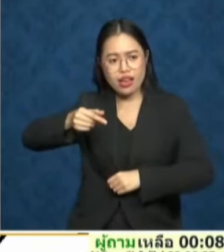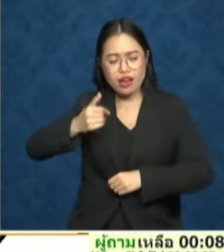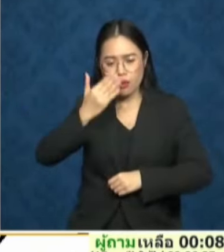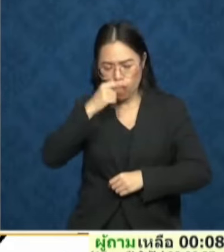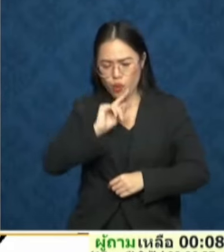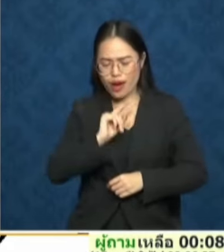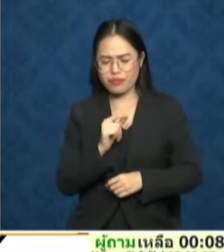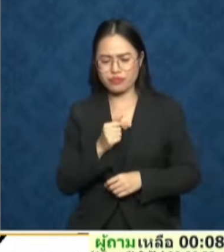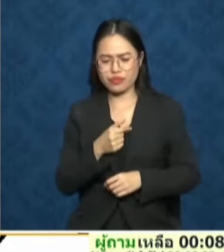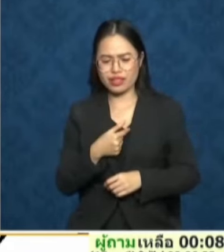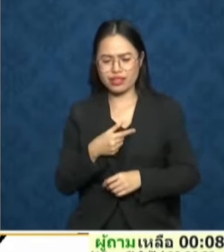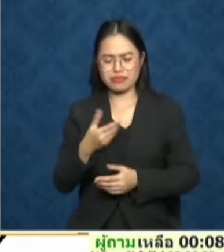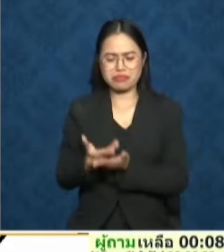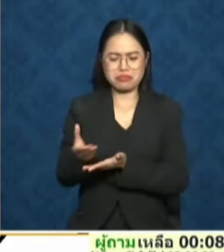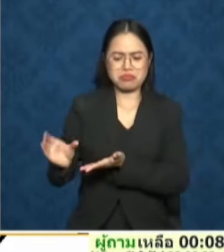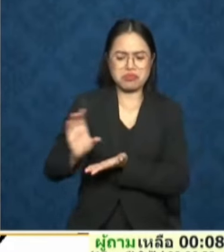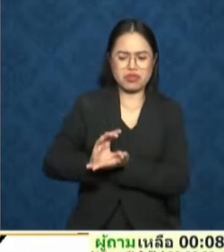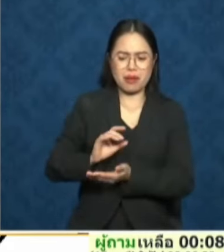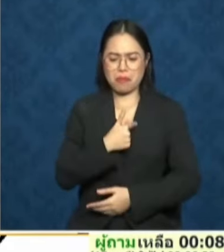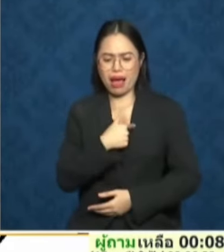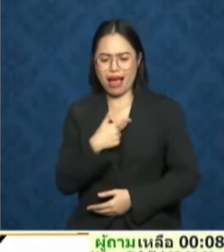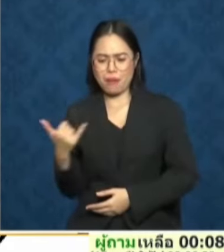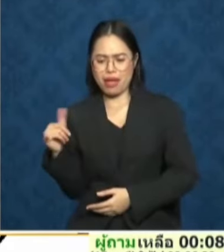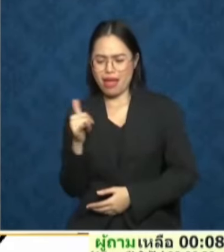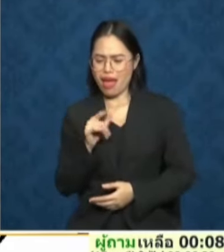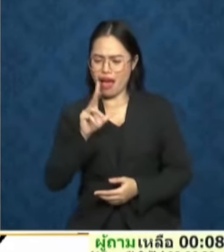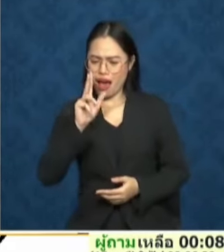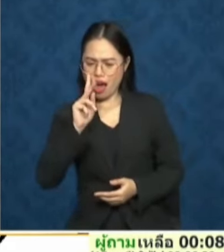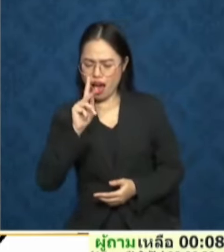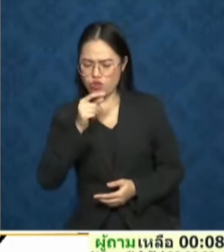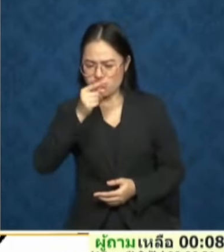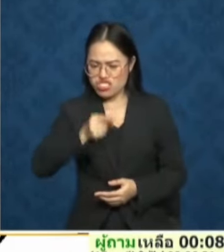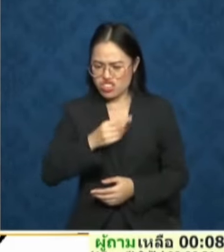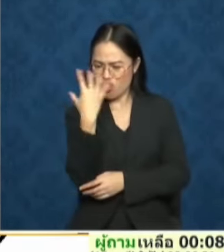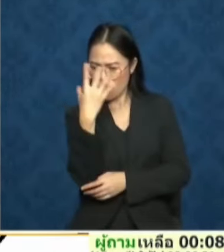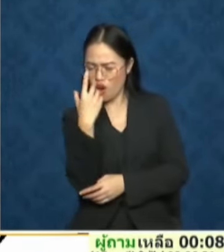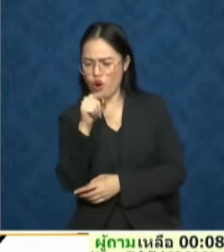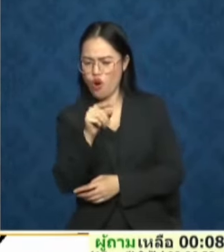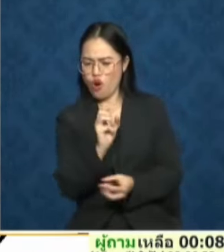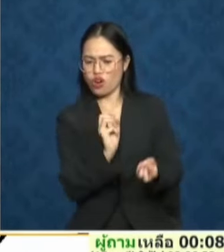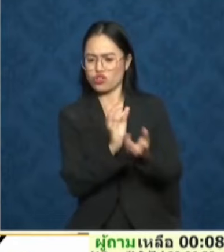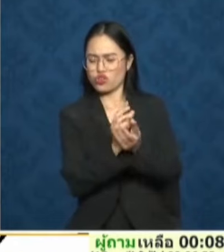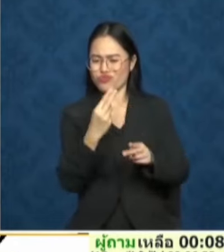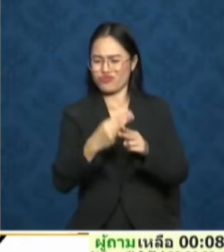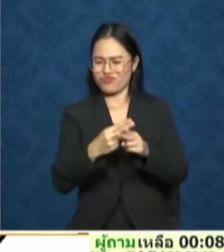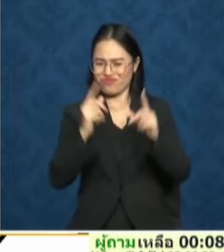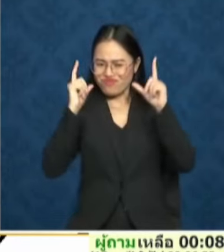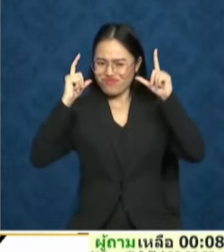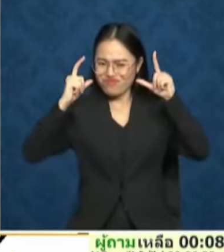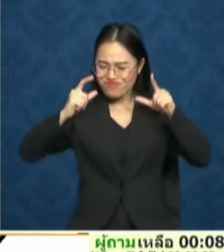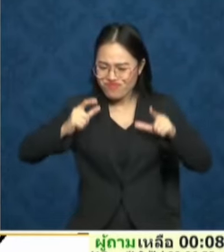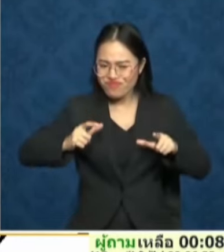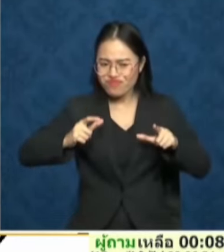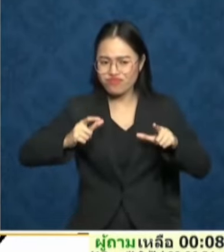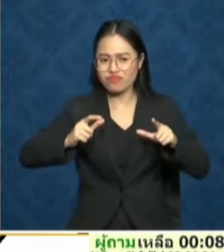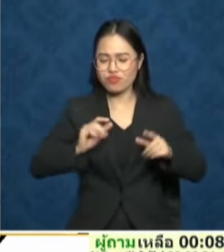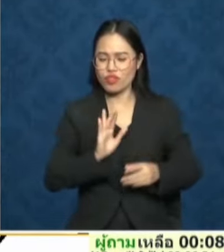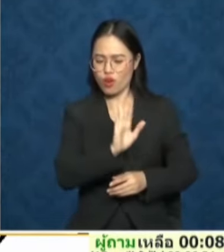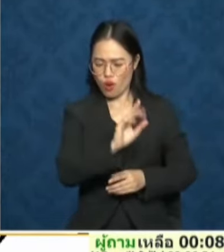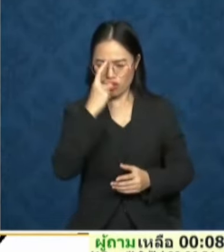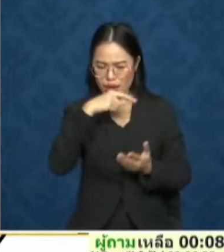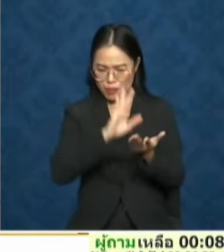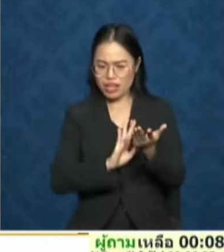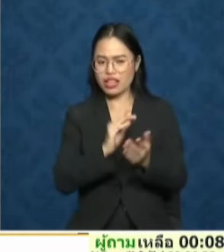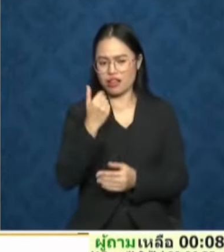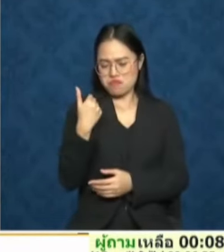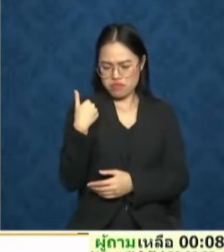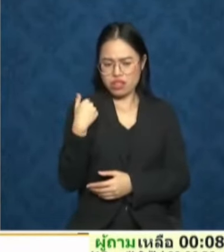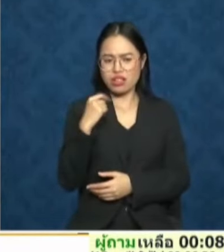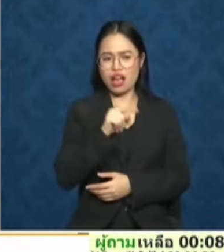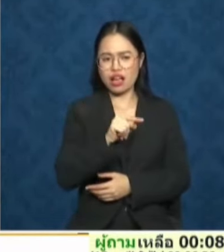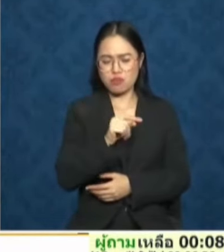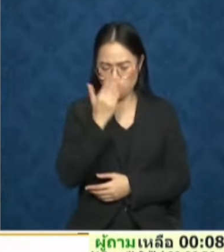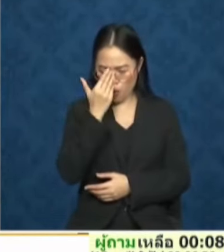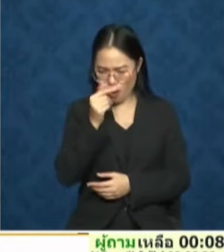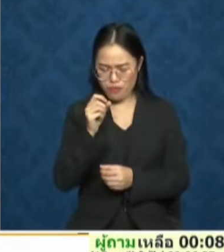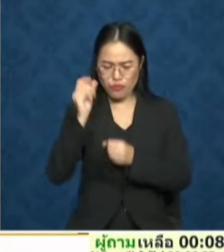าก